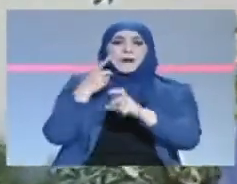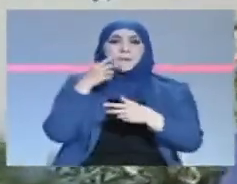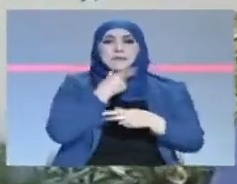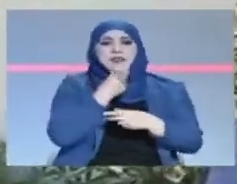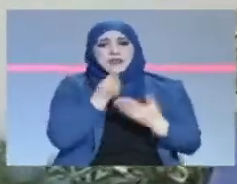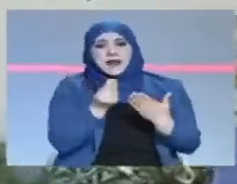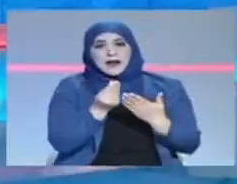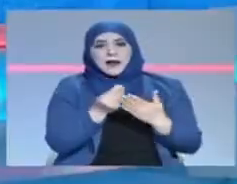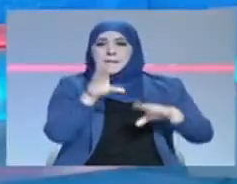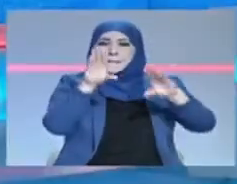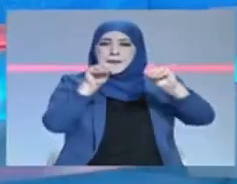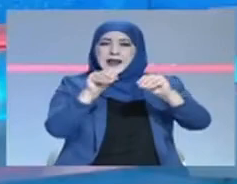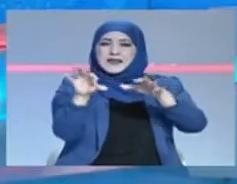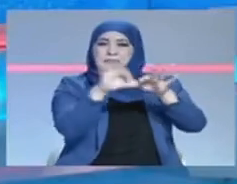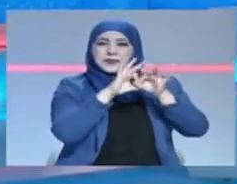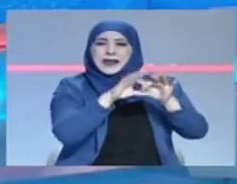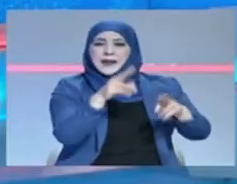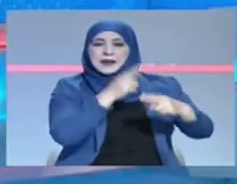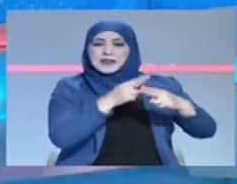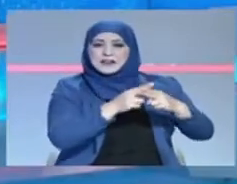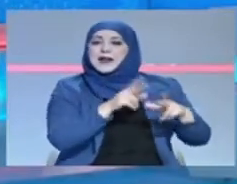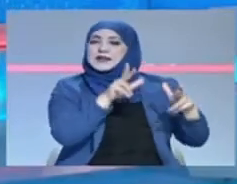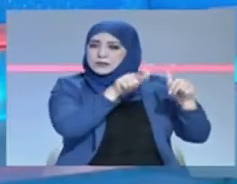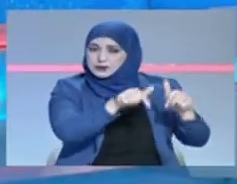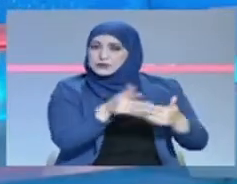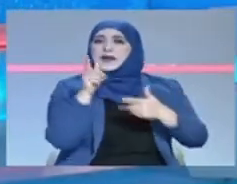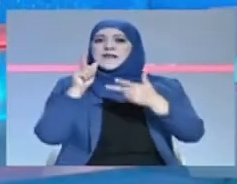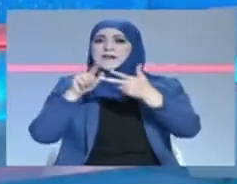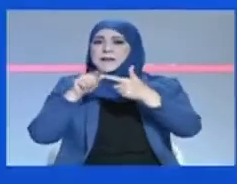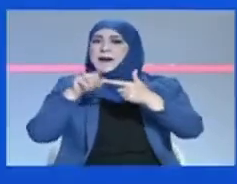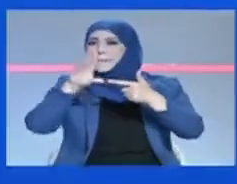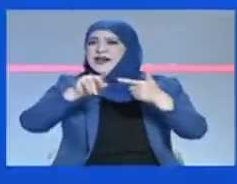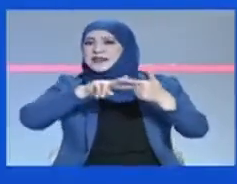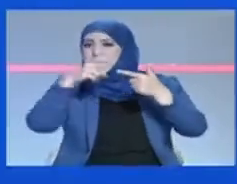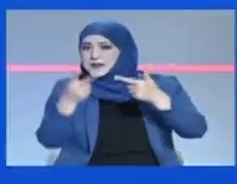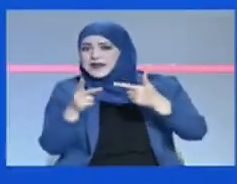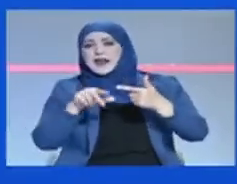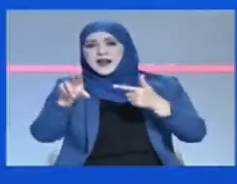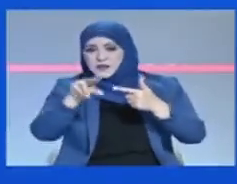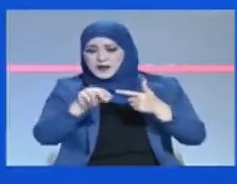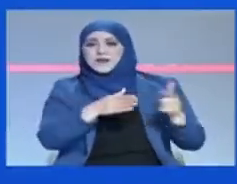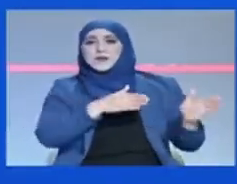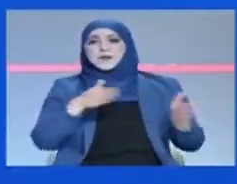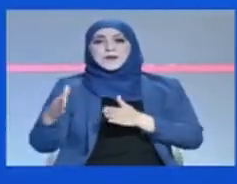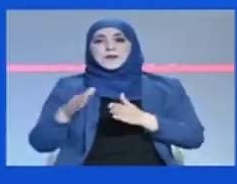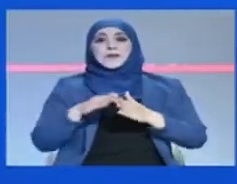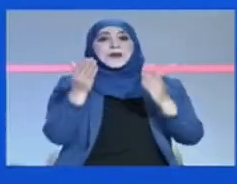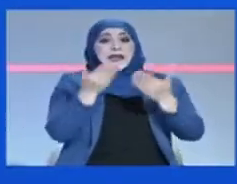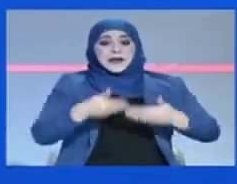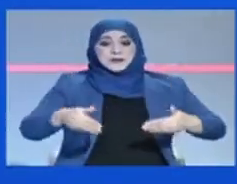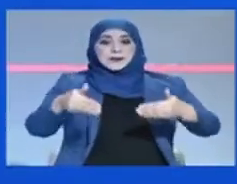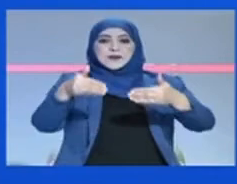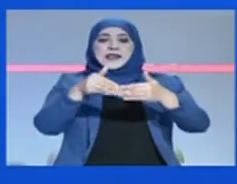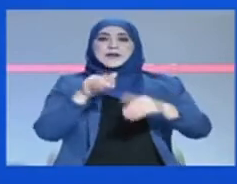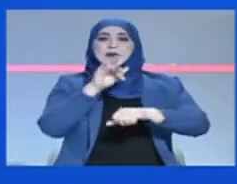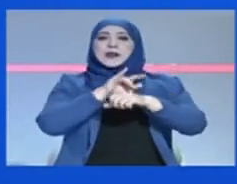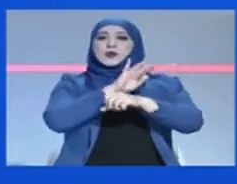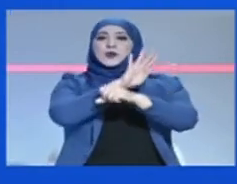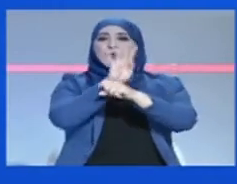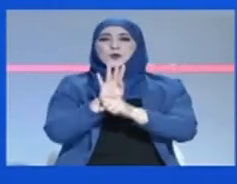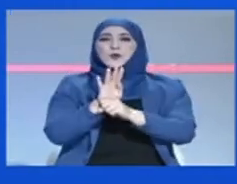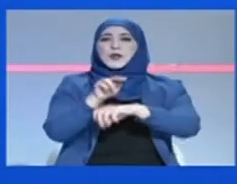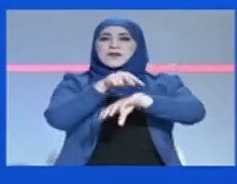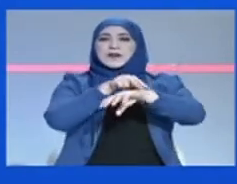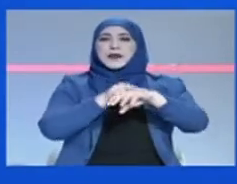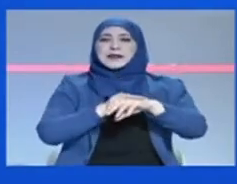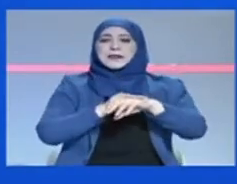منطقة ولادة طاهر في الحنشة، نظمنا أيضا في العامرة. كما يشهد نسق الإصابات بفيروس كورونا في